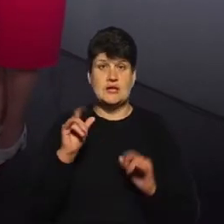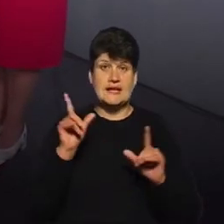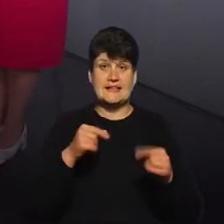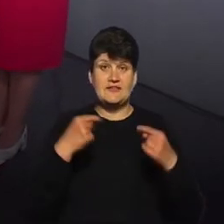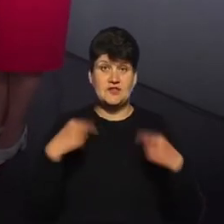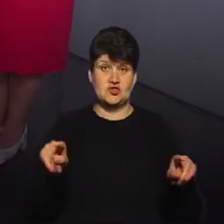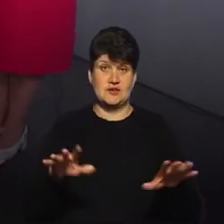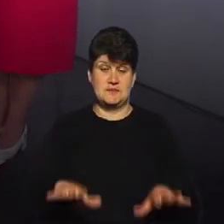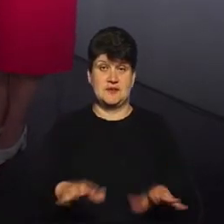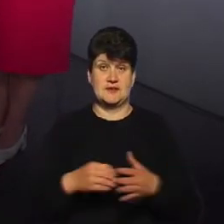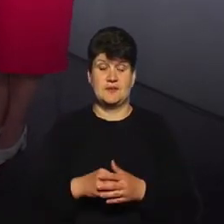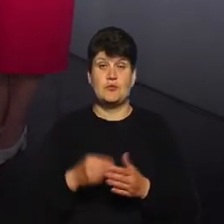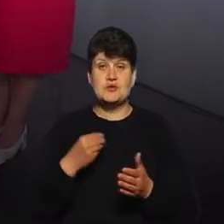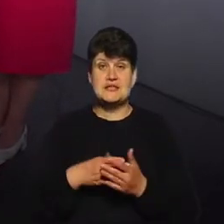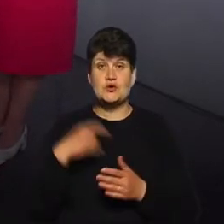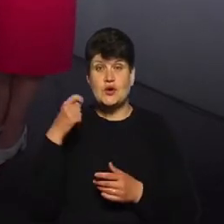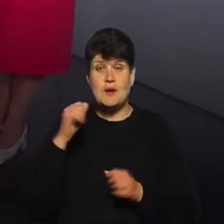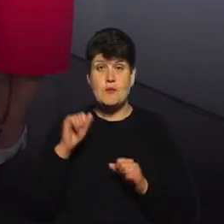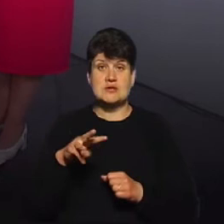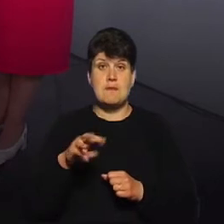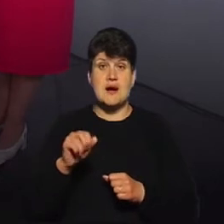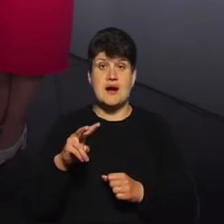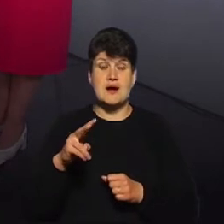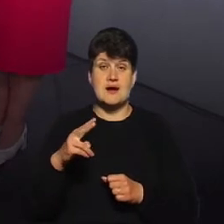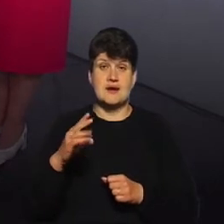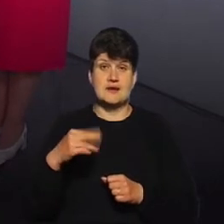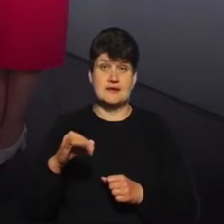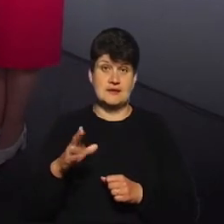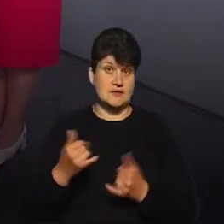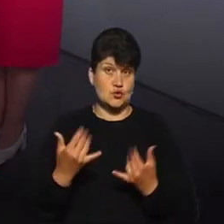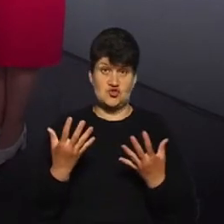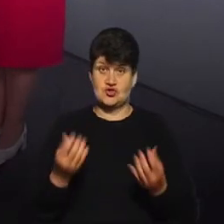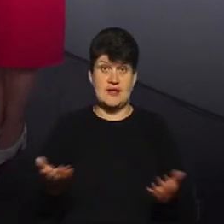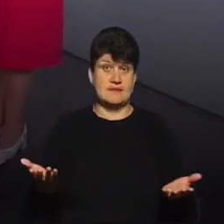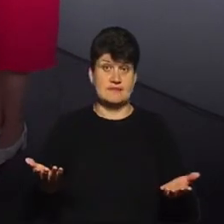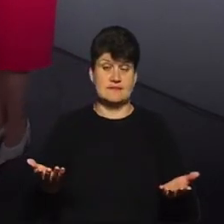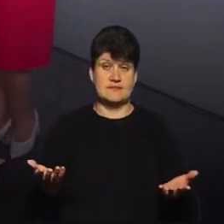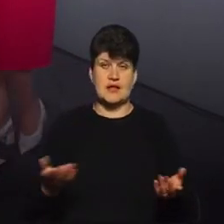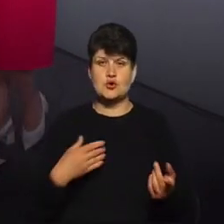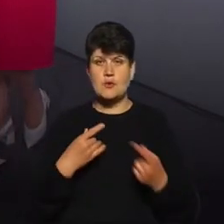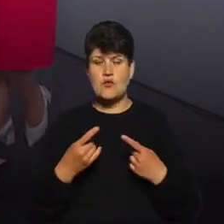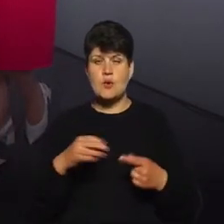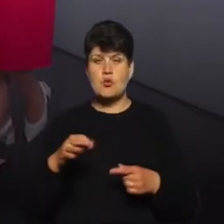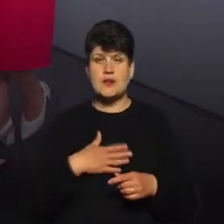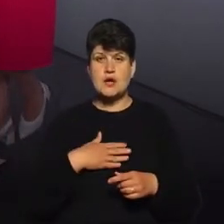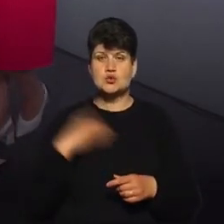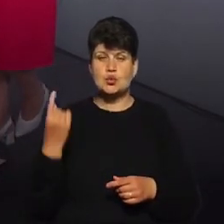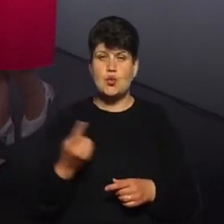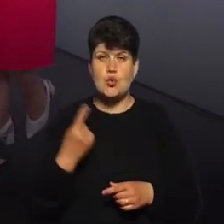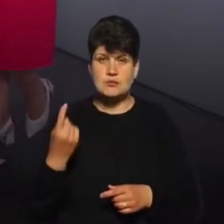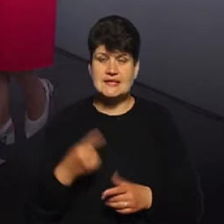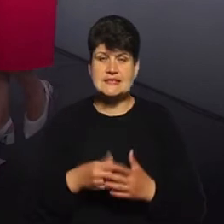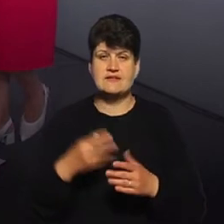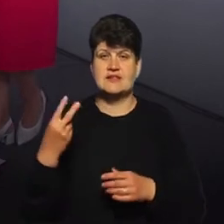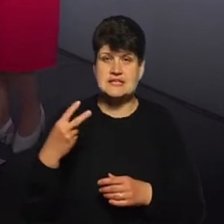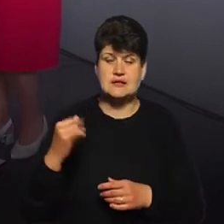Туреччини можна і Мальдіви взяти на сьогоднішній день. Якщо ми говоримо про нашу область, то ціна у 20-му і 21-му році не змінювалася.